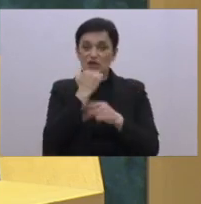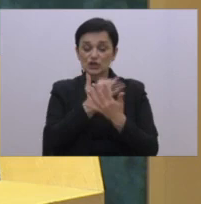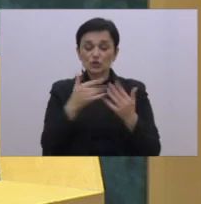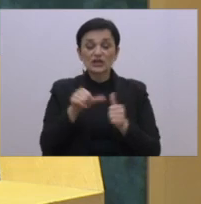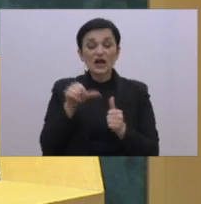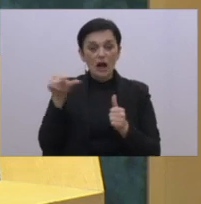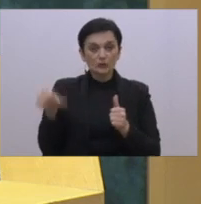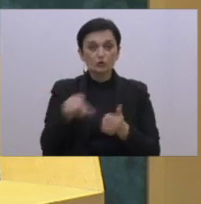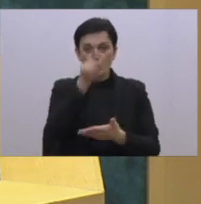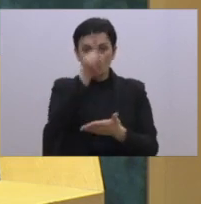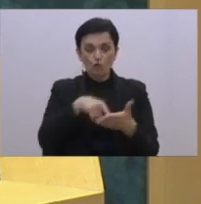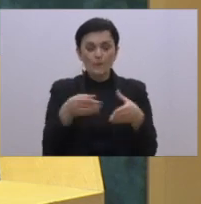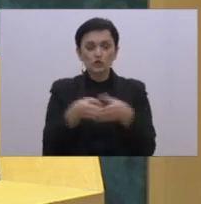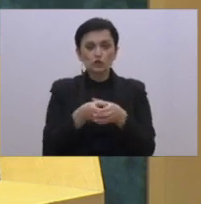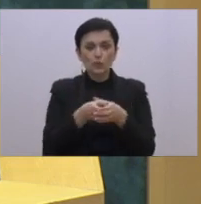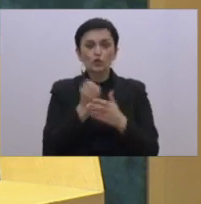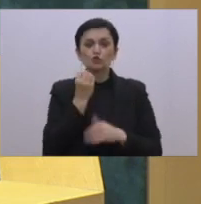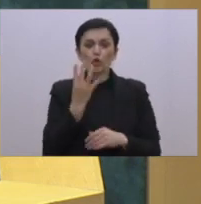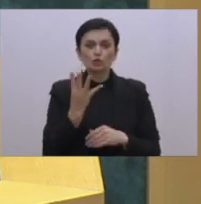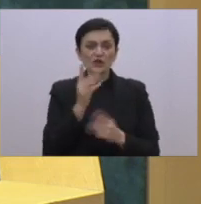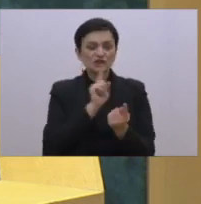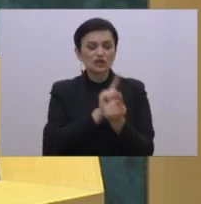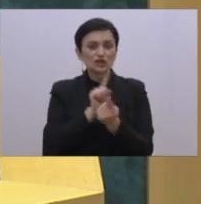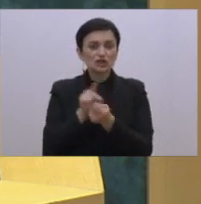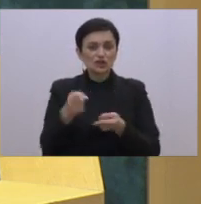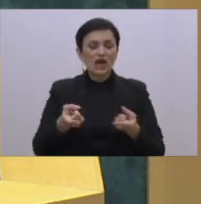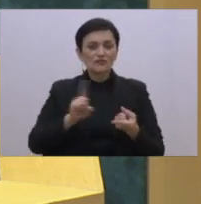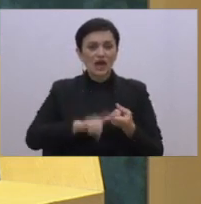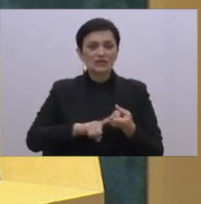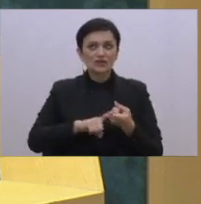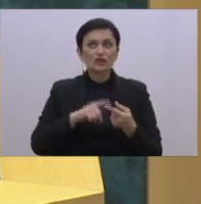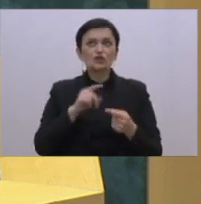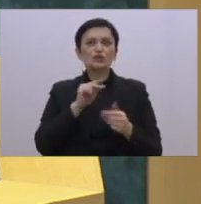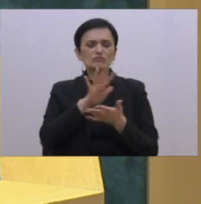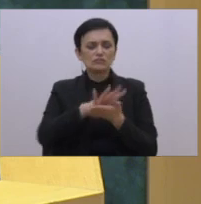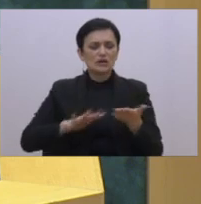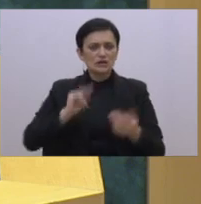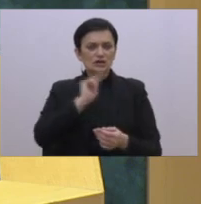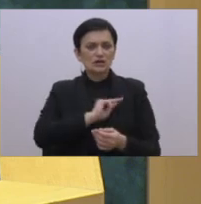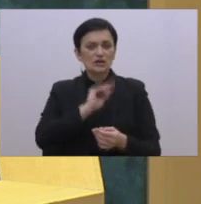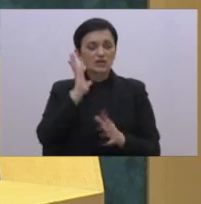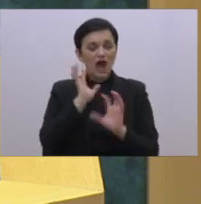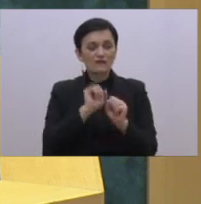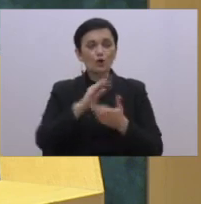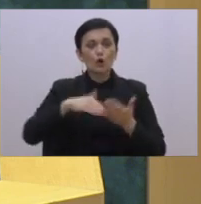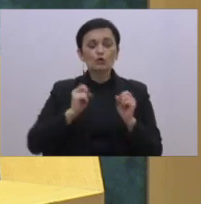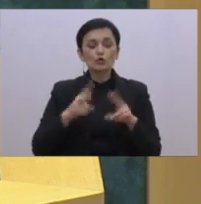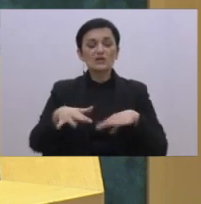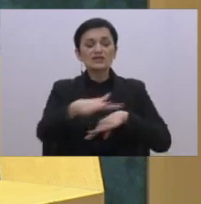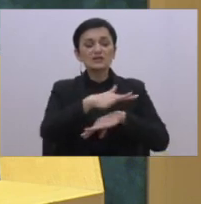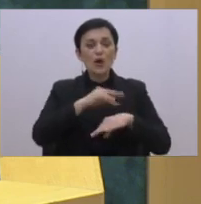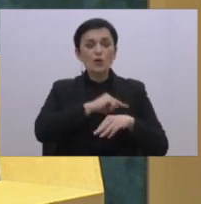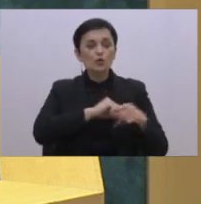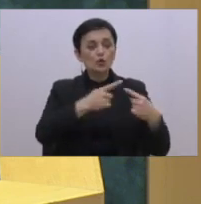გარდა ნდობის ჯგუფის 14 შეხვედრის ფარგლებში ნაყოფიერად გაგრძელდა თავდაცვა უსაფრთხოების სფეროს